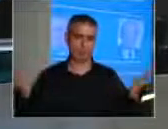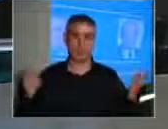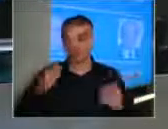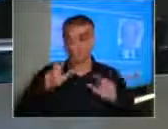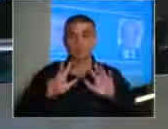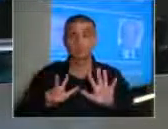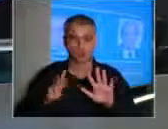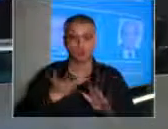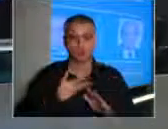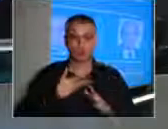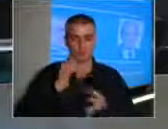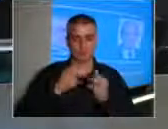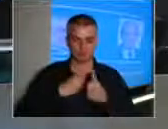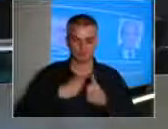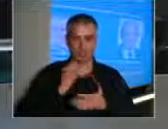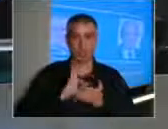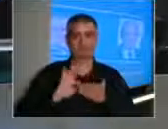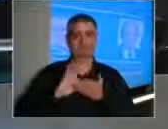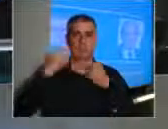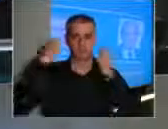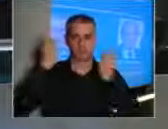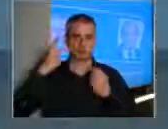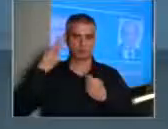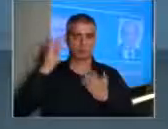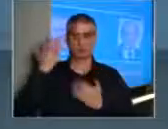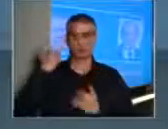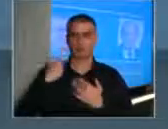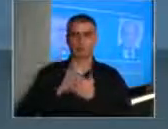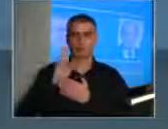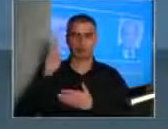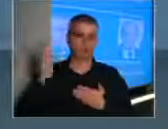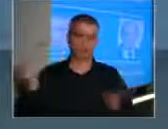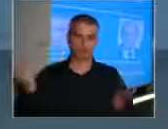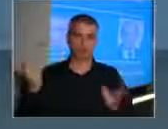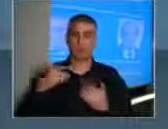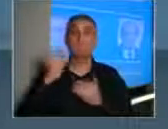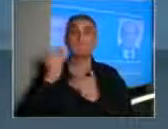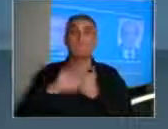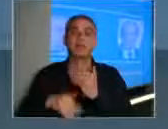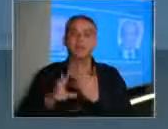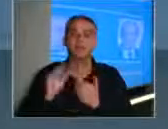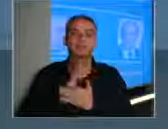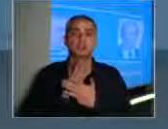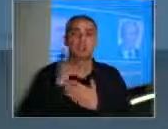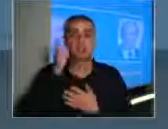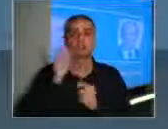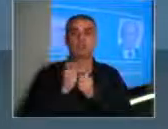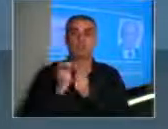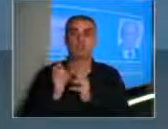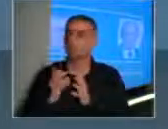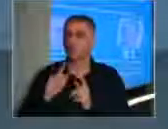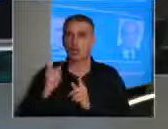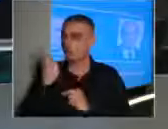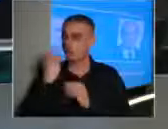עם 8 מנדטים הוא קיבל משפטים, קיבל את משרד החינוך, יותר תגיד, ממה שקיבל מה האפשרות? מה שיקבע את גורלם של המפלגות הקטנות זה לא